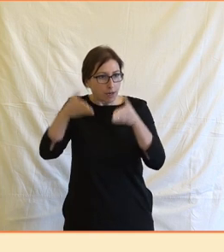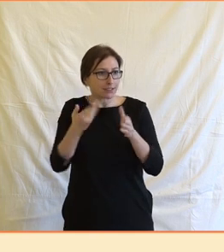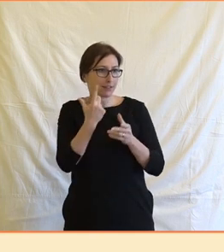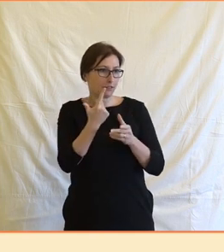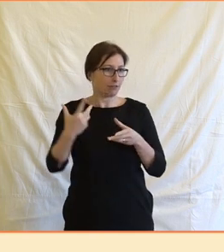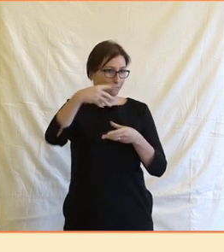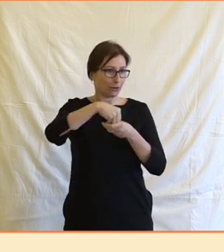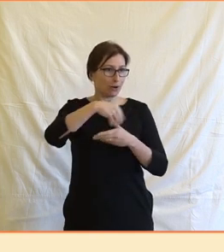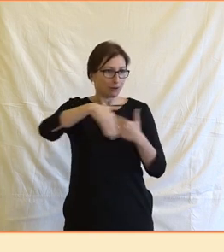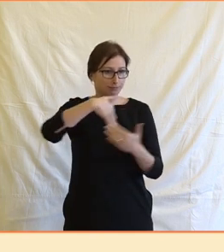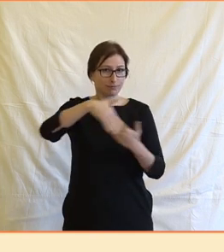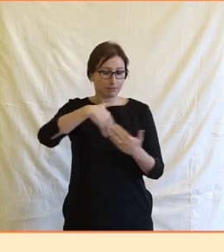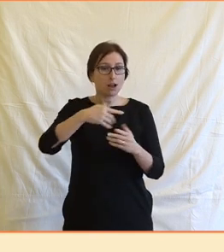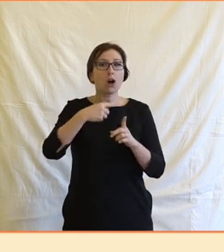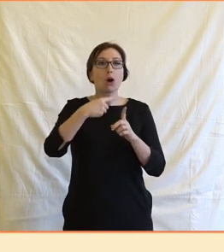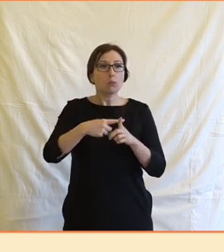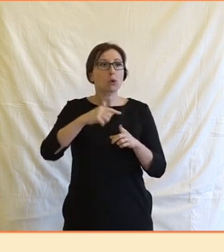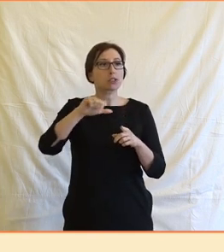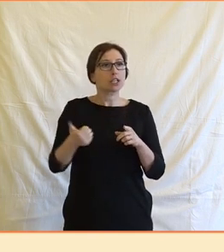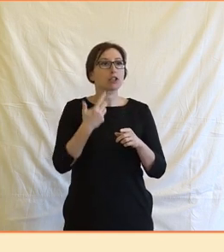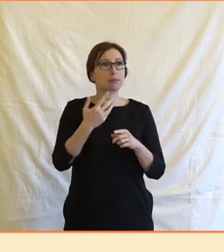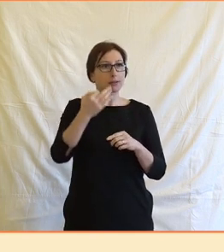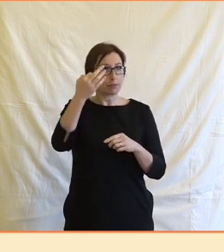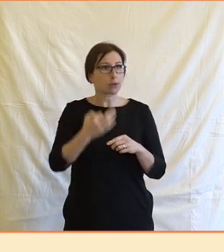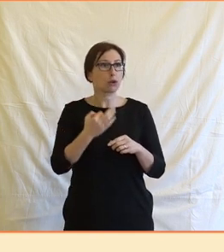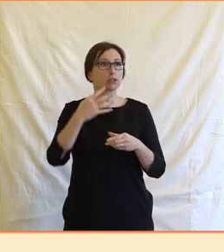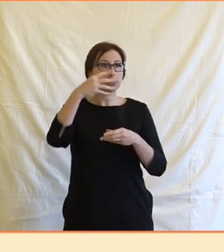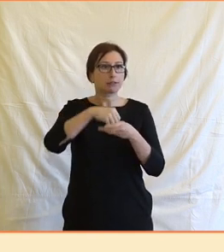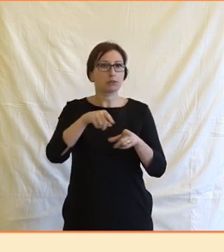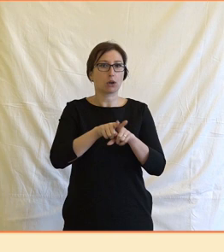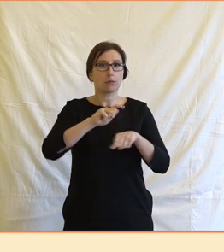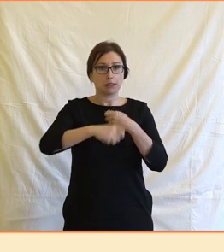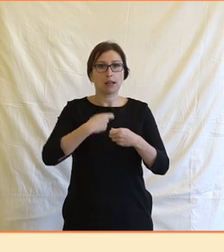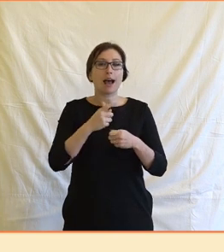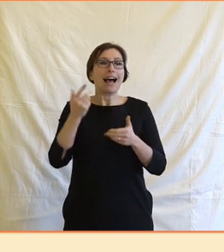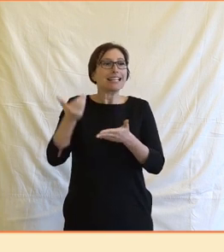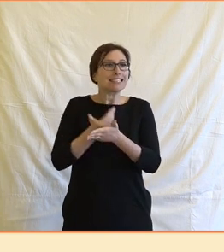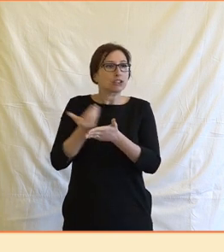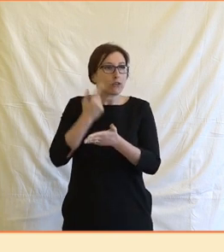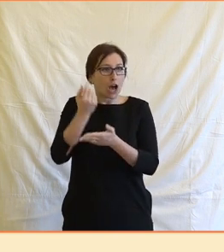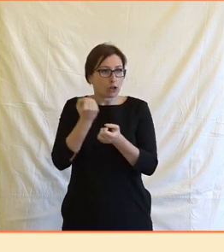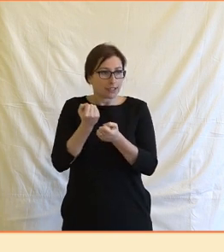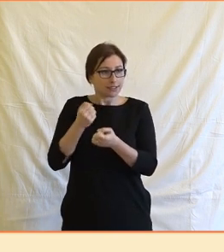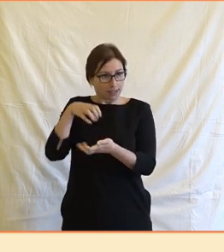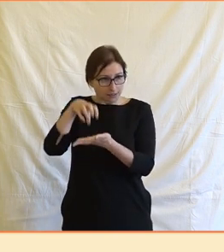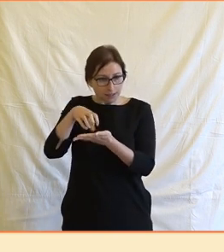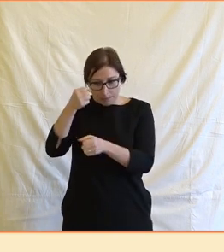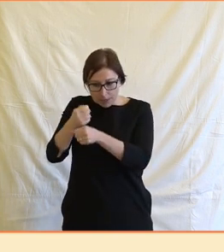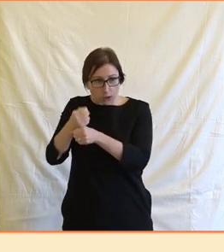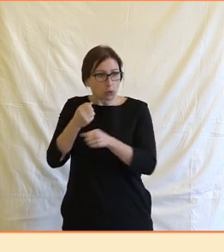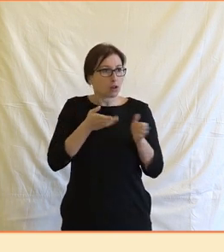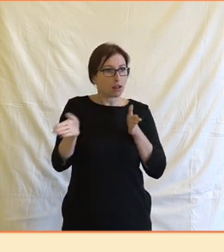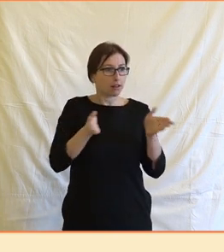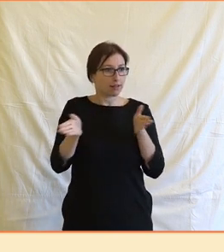marketingem, 5% v působením v neziskových organizacích a v